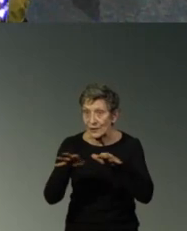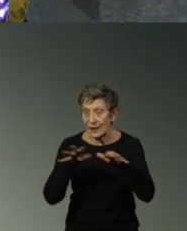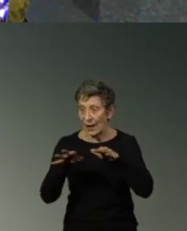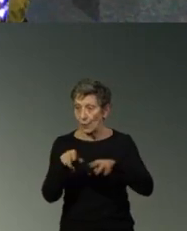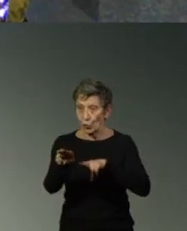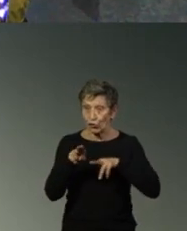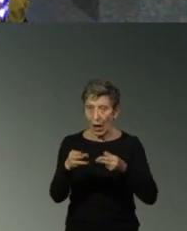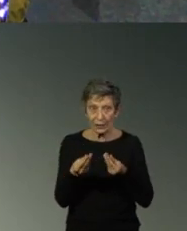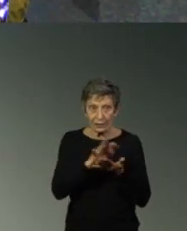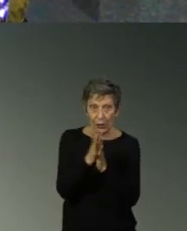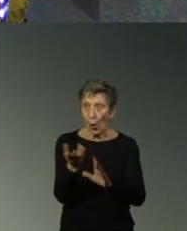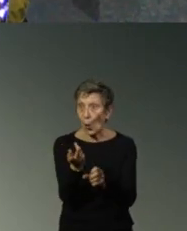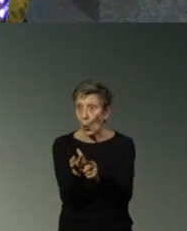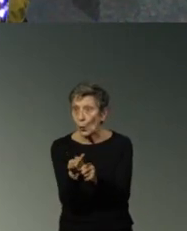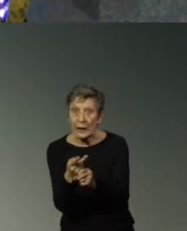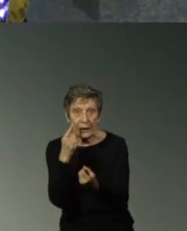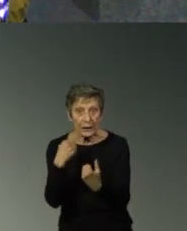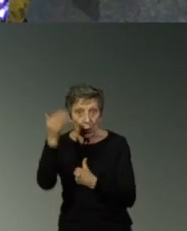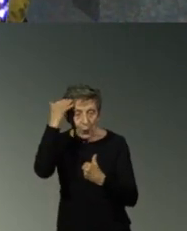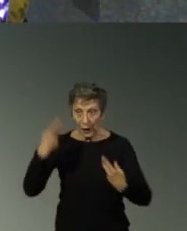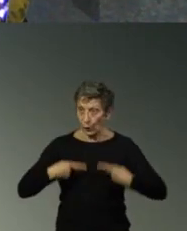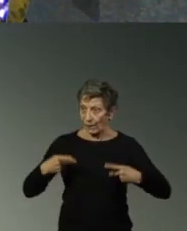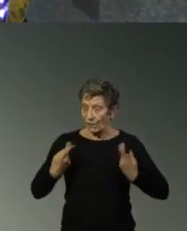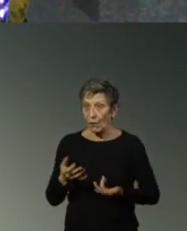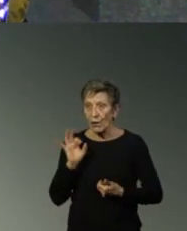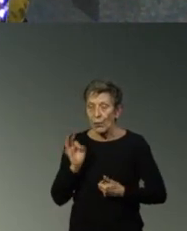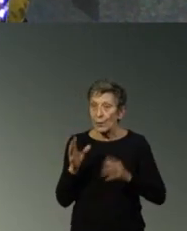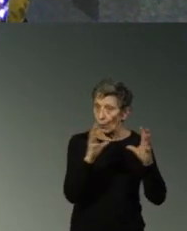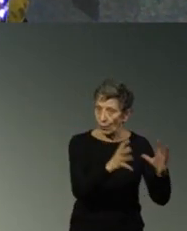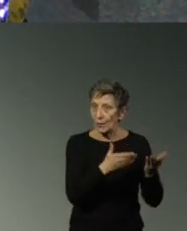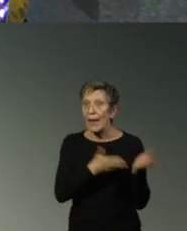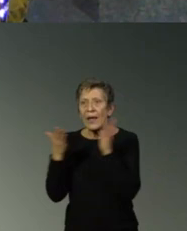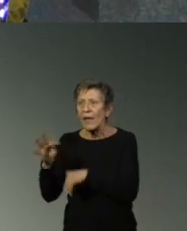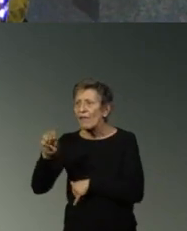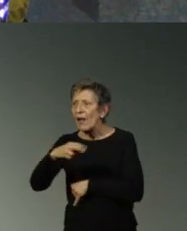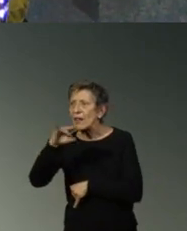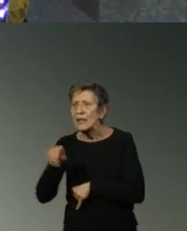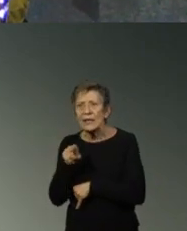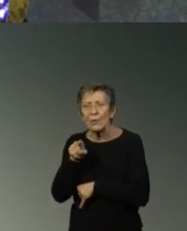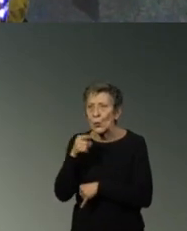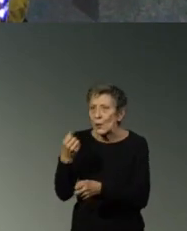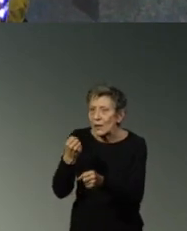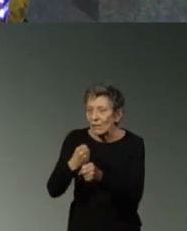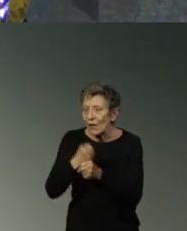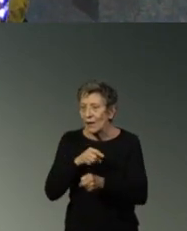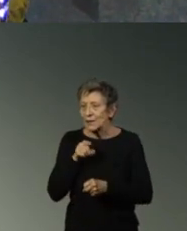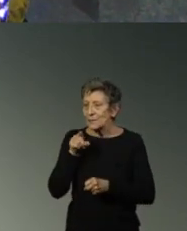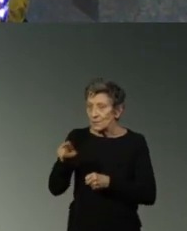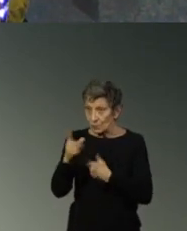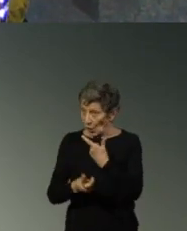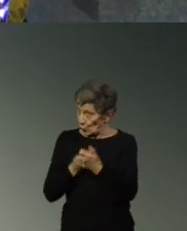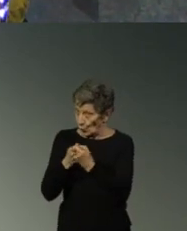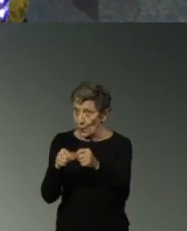etc. Et chez vous, Fanny, ce travail, qui est un travail d'ajustement corrosif